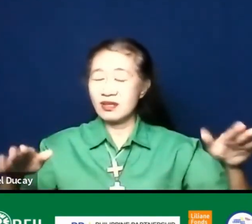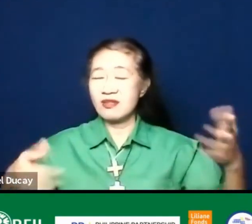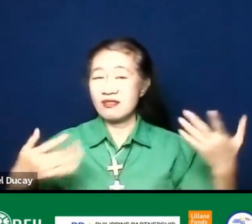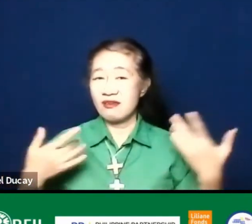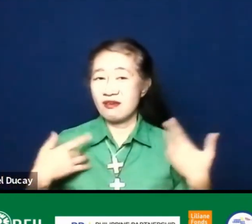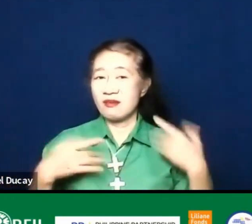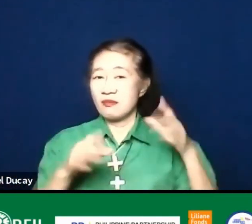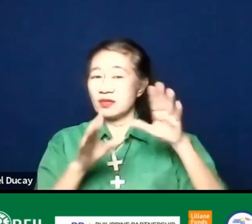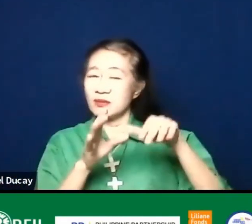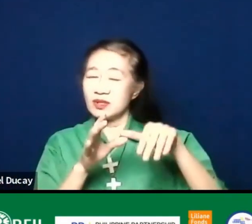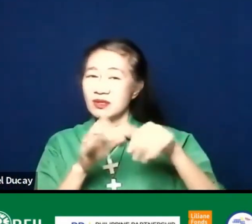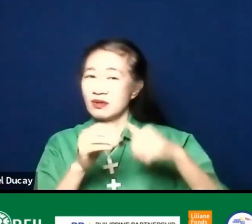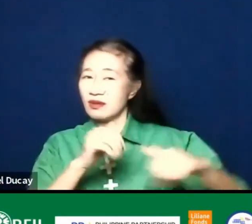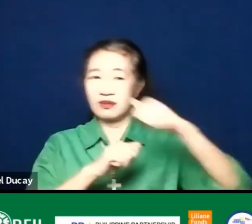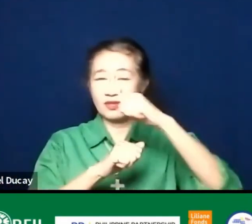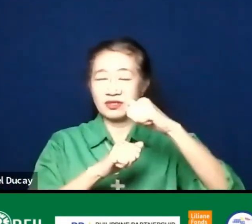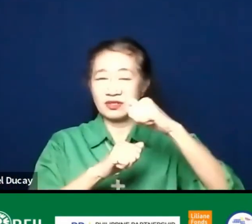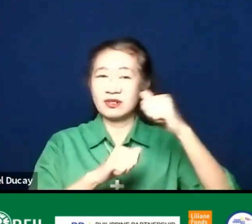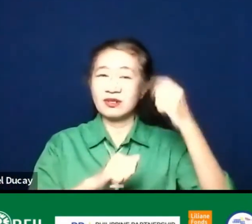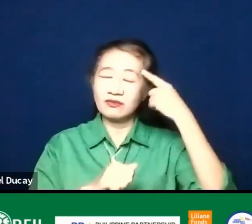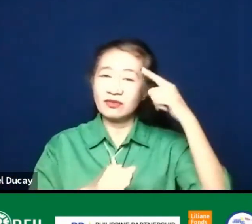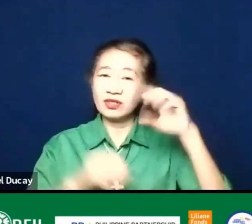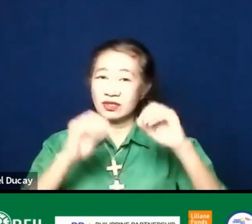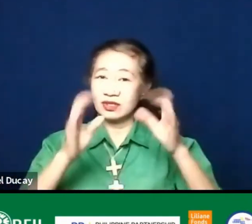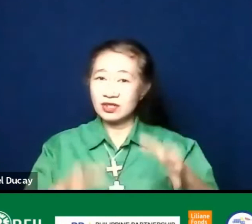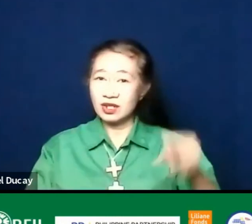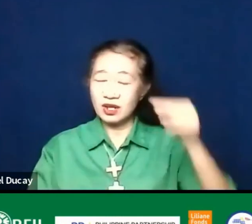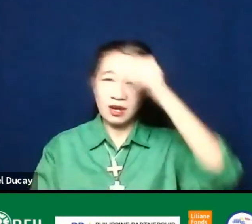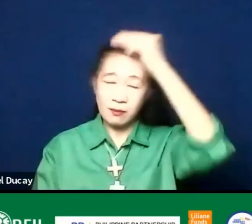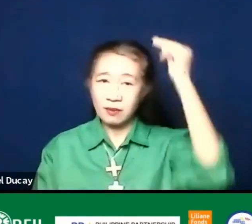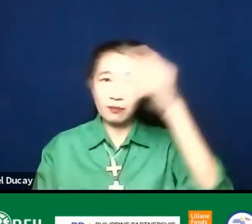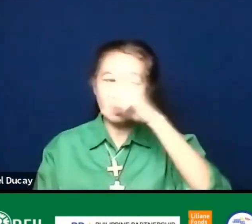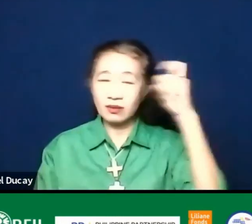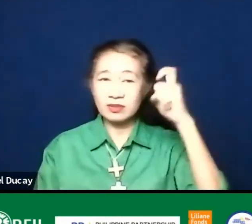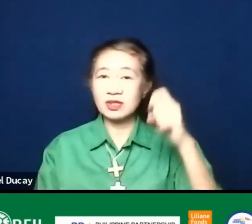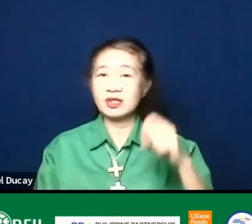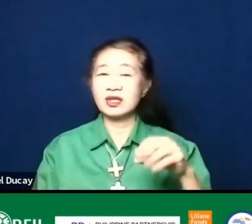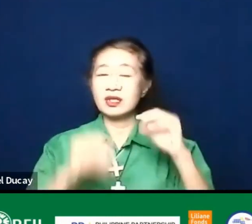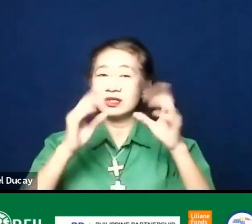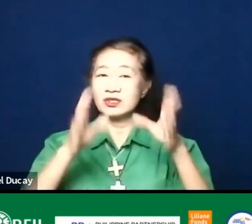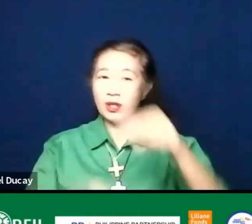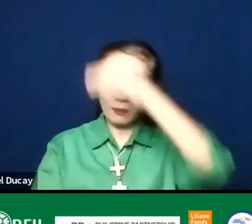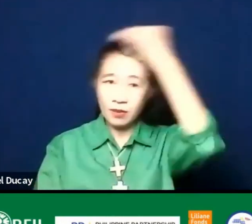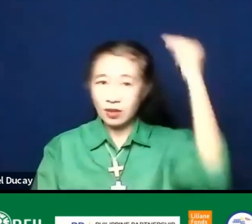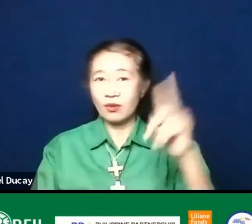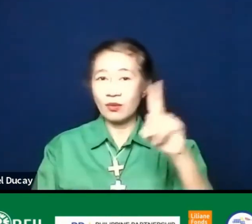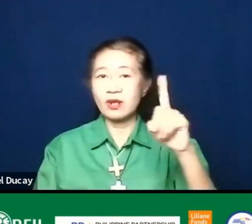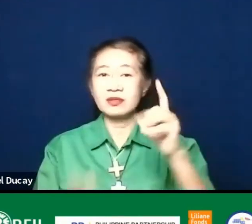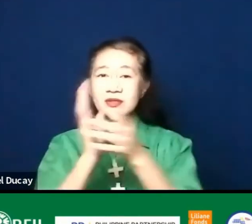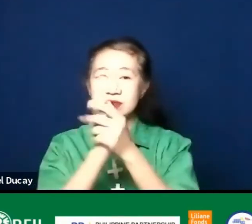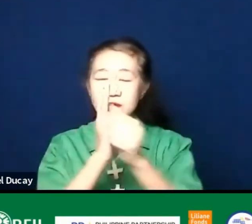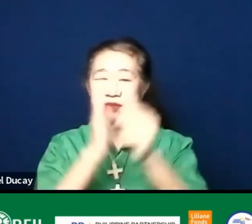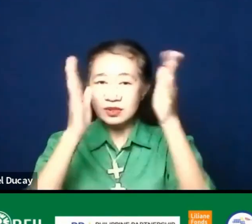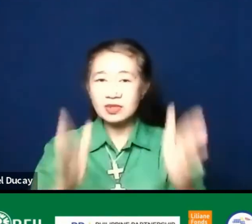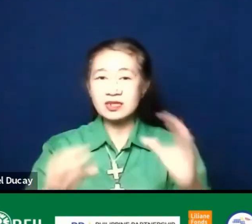Ang advantage ni Teacher Mark kasi dati si Teacher Mark no ay isa sang specialist